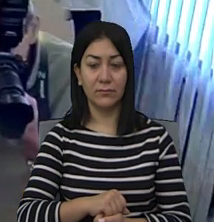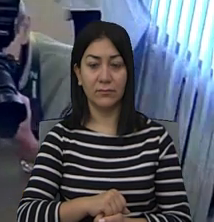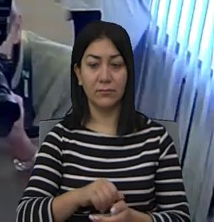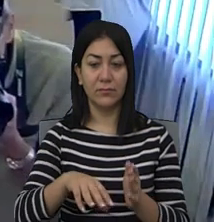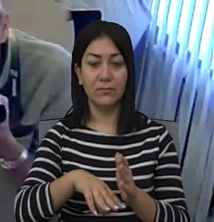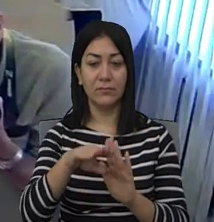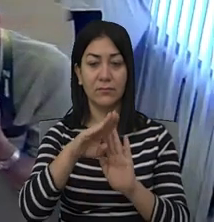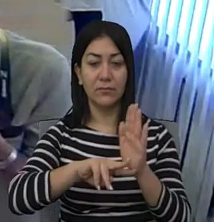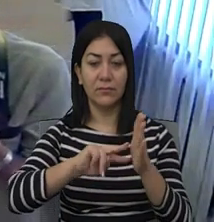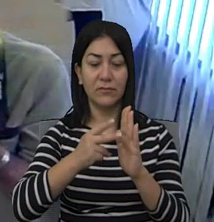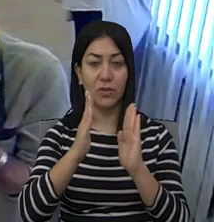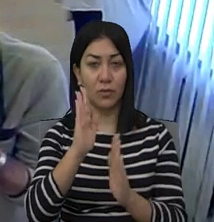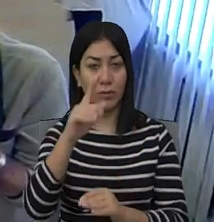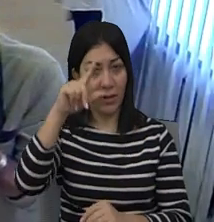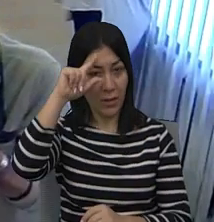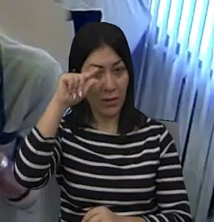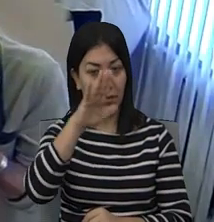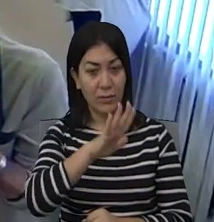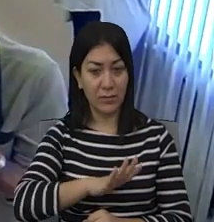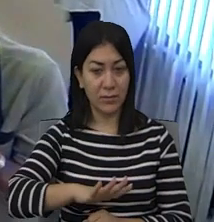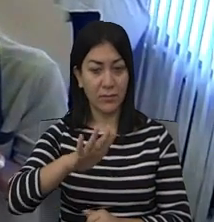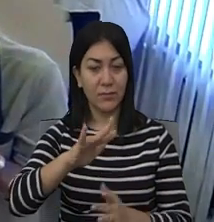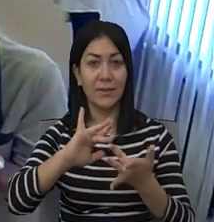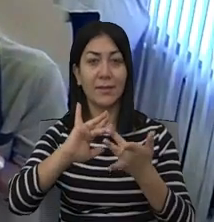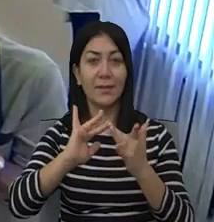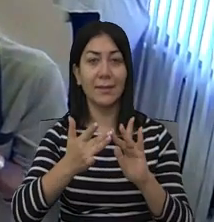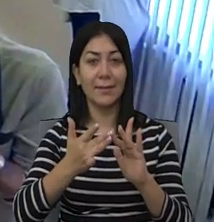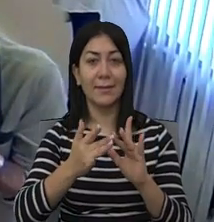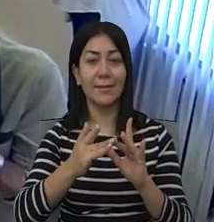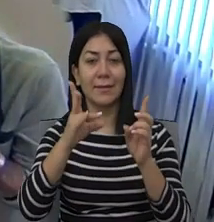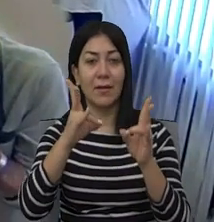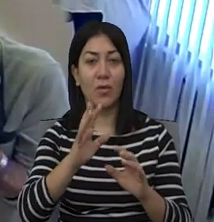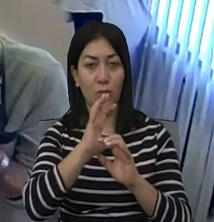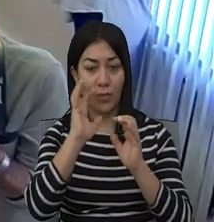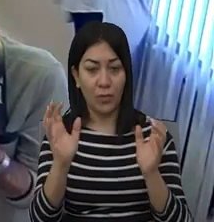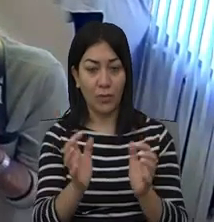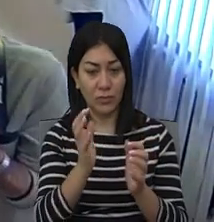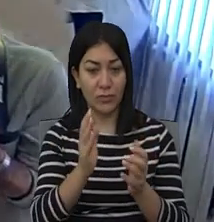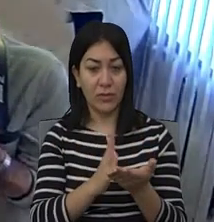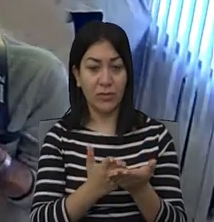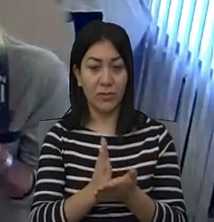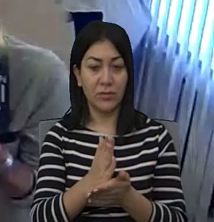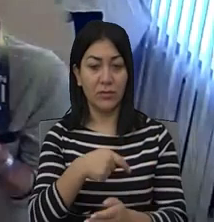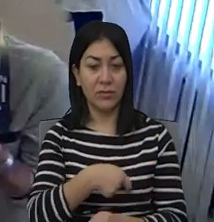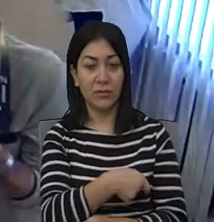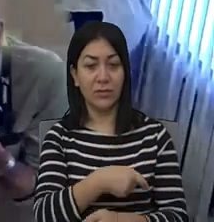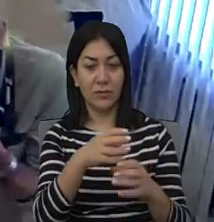Ծրագիրն ուղղված է լինելու ուրեմն Հայաստանում կիբերանվտանգության քաղաքական կուսակցության առաջին հերթին քաղաքական